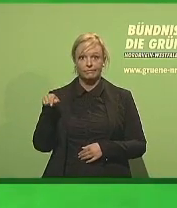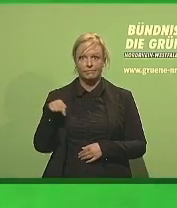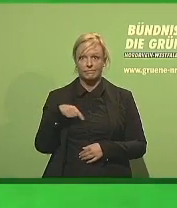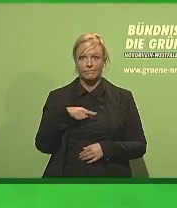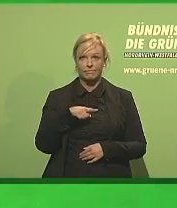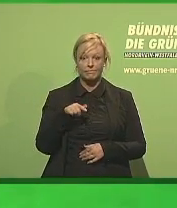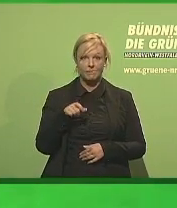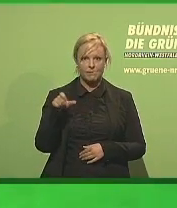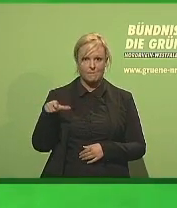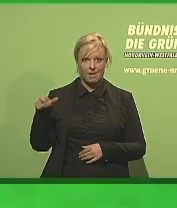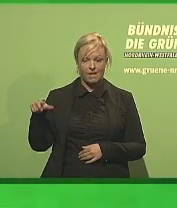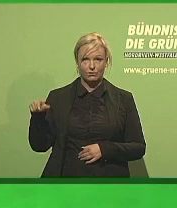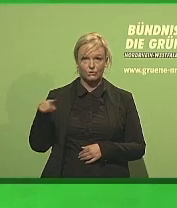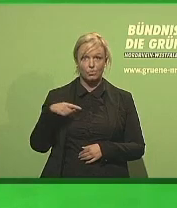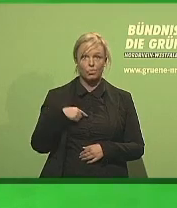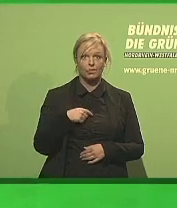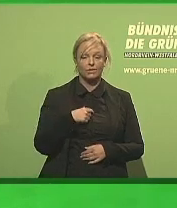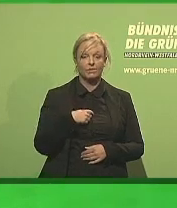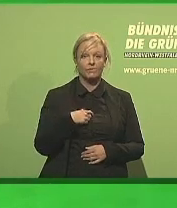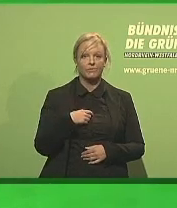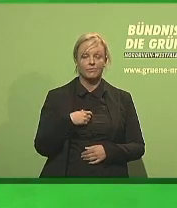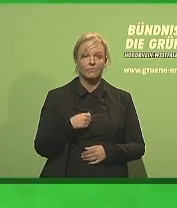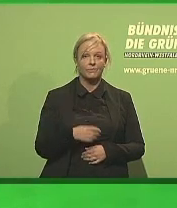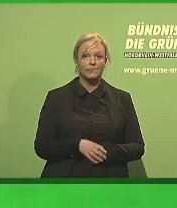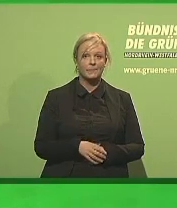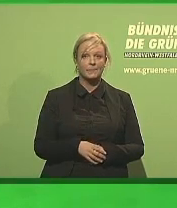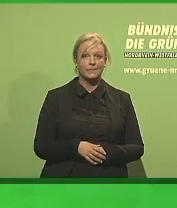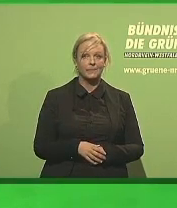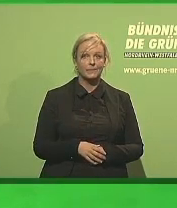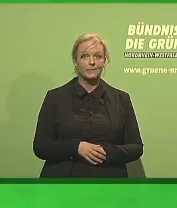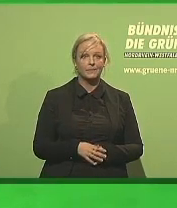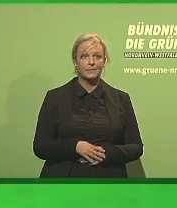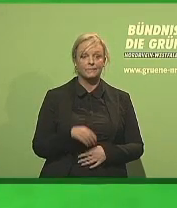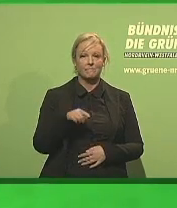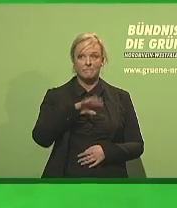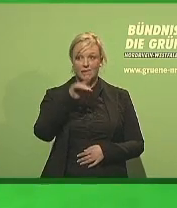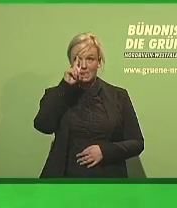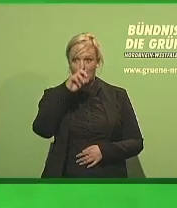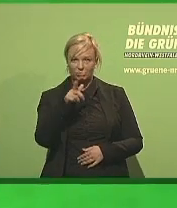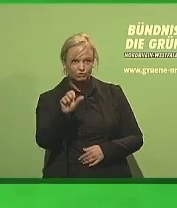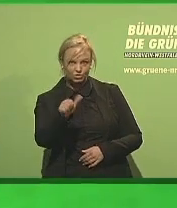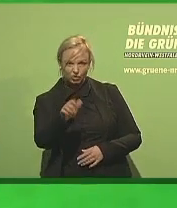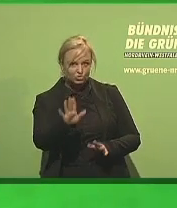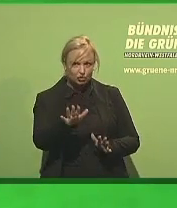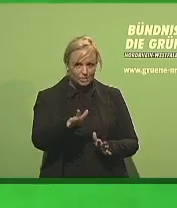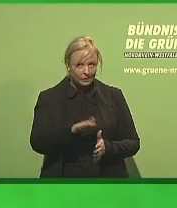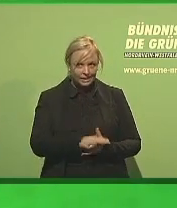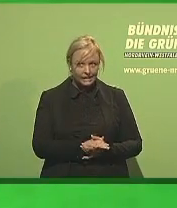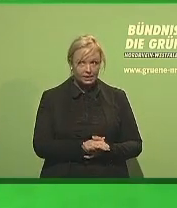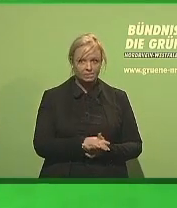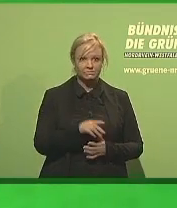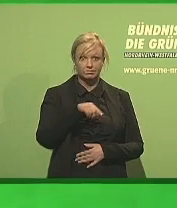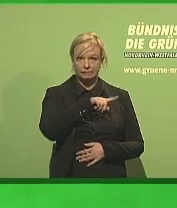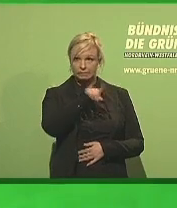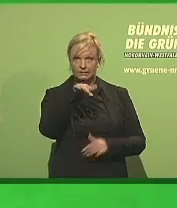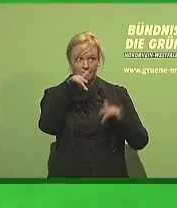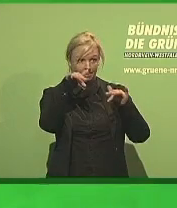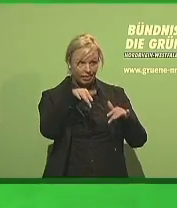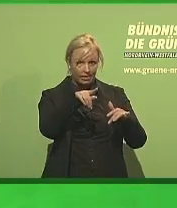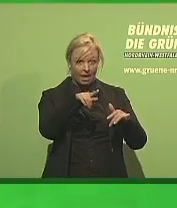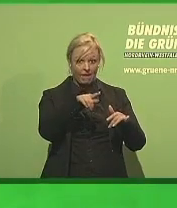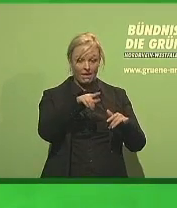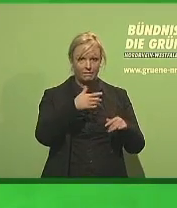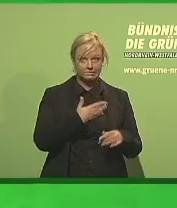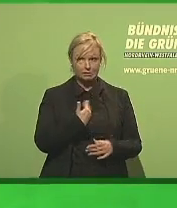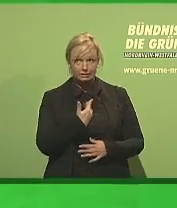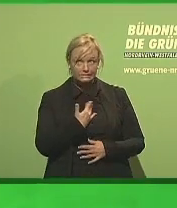die Anspruch auf Stimmberechtigung erhoben haben, bezweifelt. Wenn das jemand bezweifelt, die oder